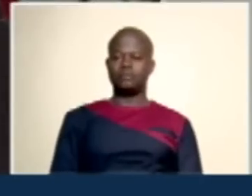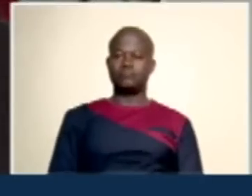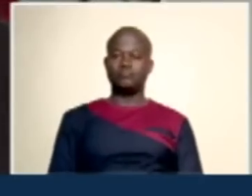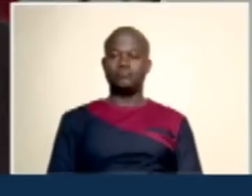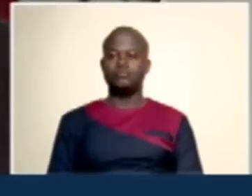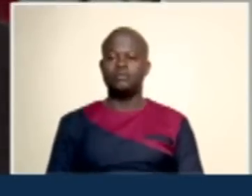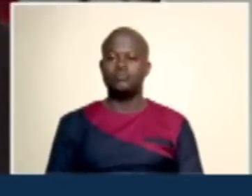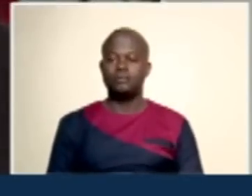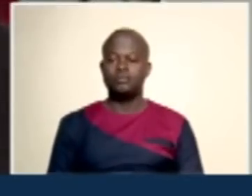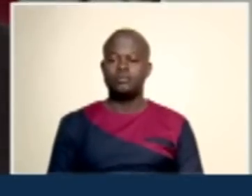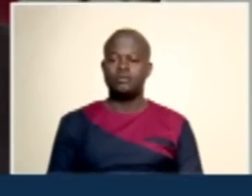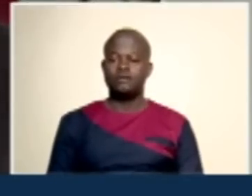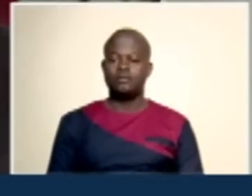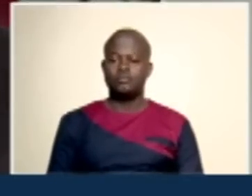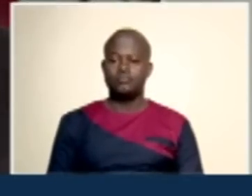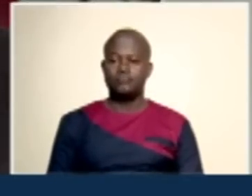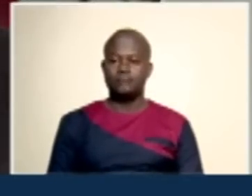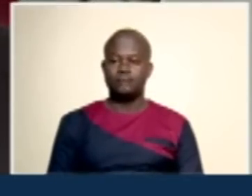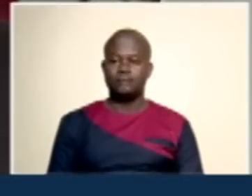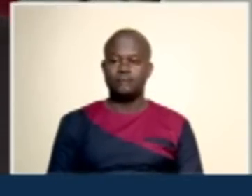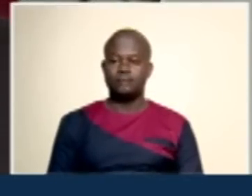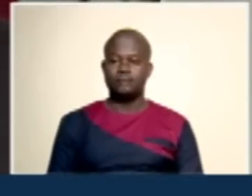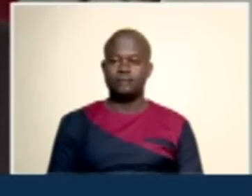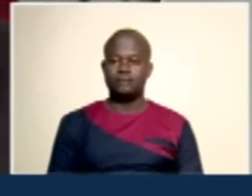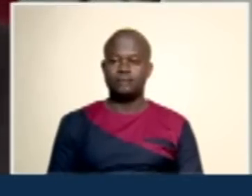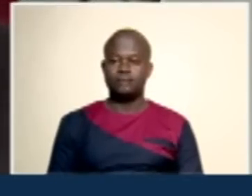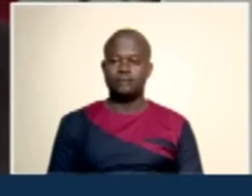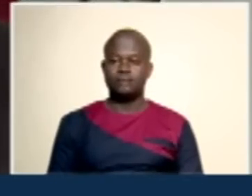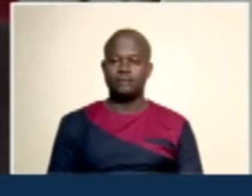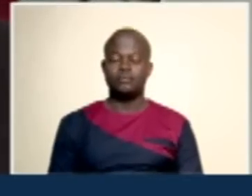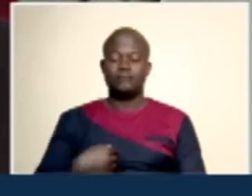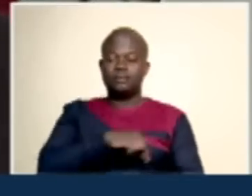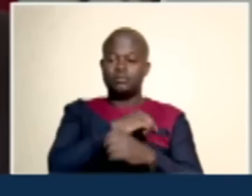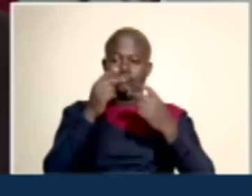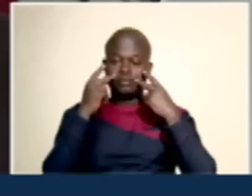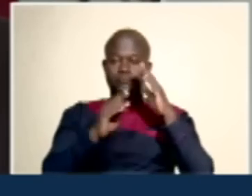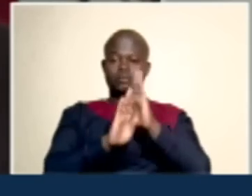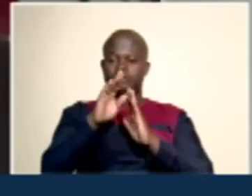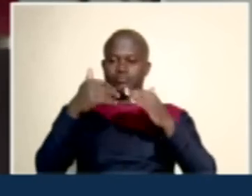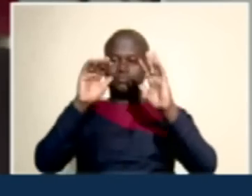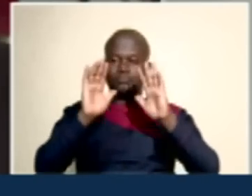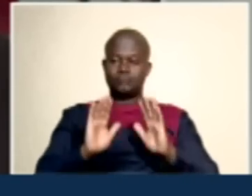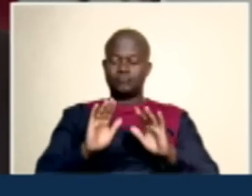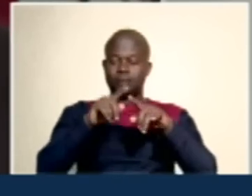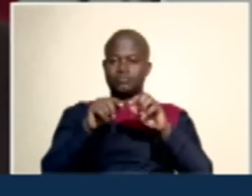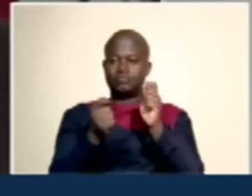growth from the Transform Africa that took place. Twabonye iterambere ridasanzwe bitewe na Transform Africa z'ubushize